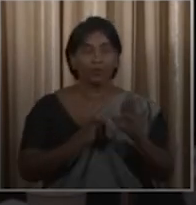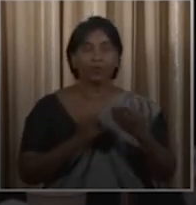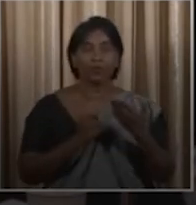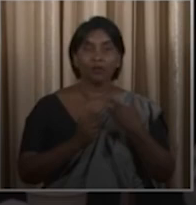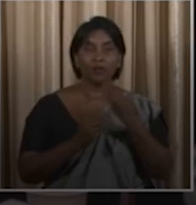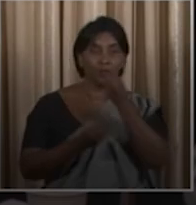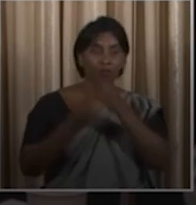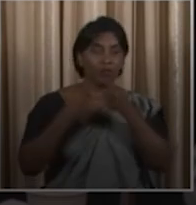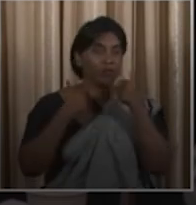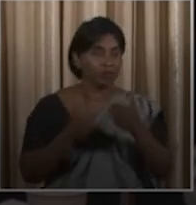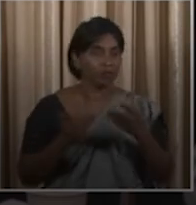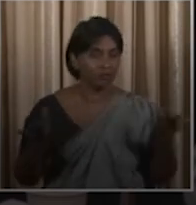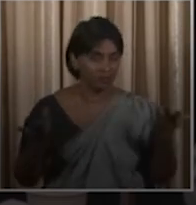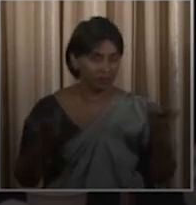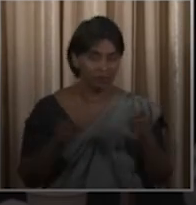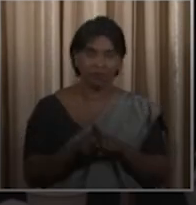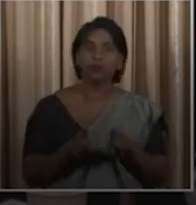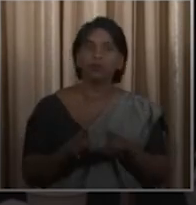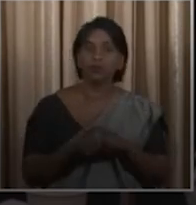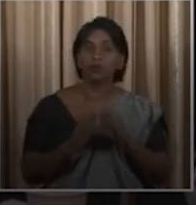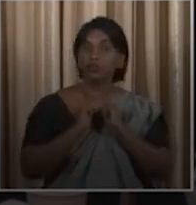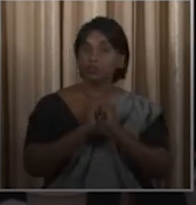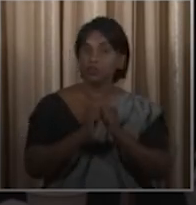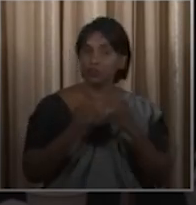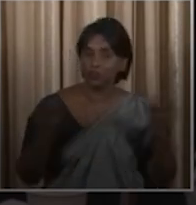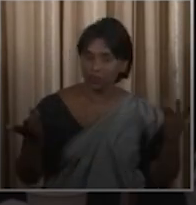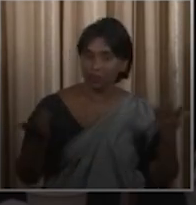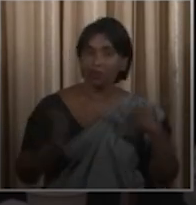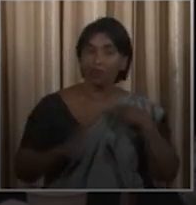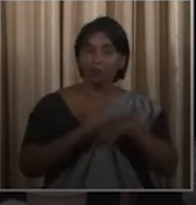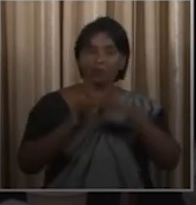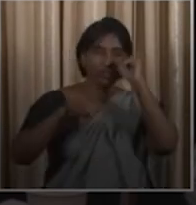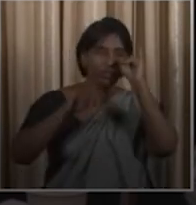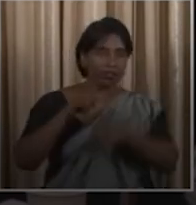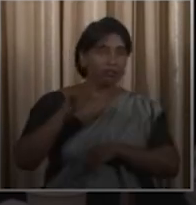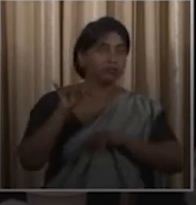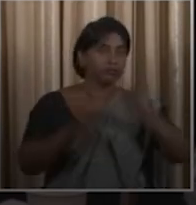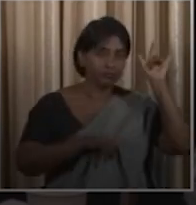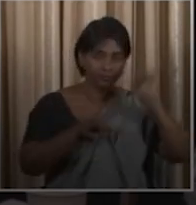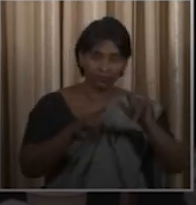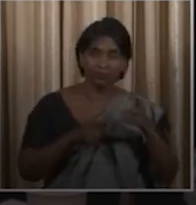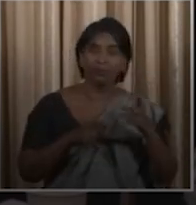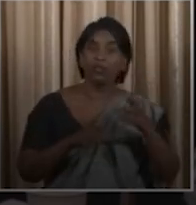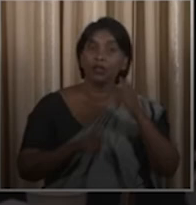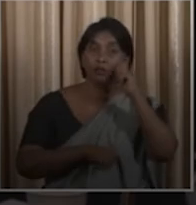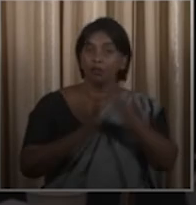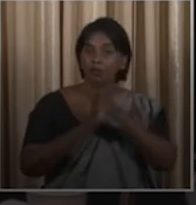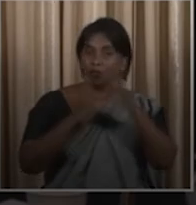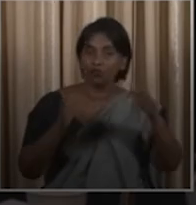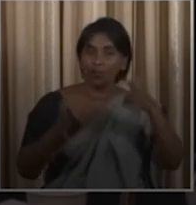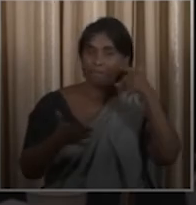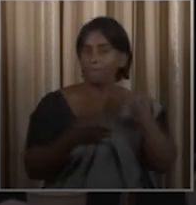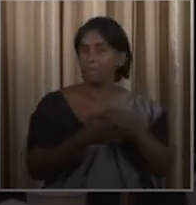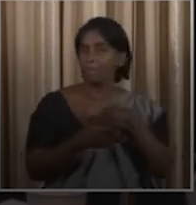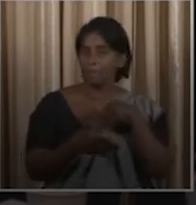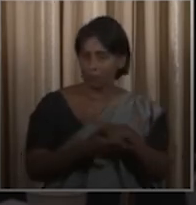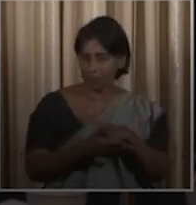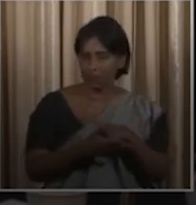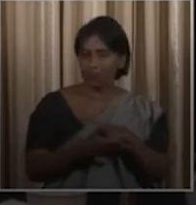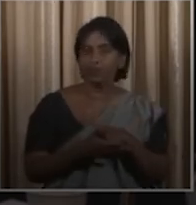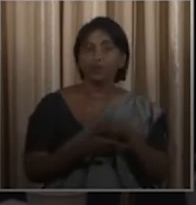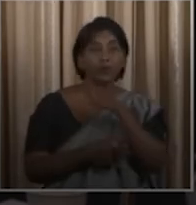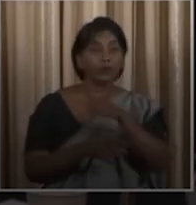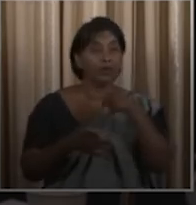නැ රස්සාවක් නැ රට දාල යන්න සිද්ධ වෙලා තිබෙනවා ජනතාව විශාල පීඩනයක ඉන්නවා ඒ පීඩනේ අඩුමතරමේ